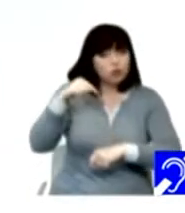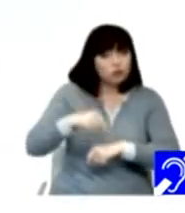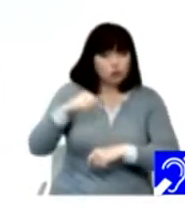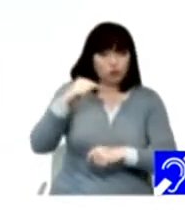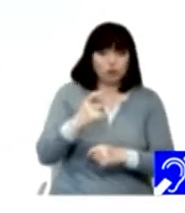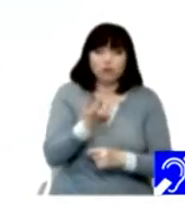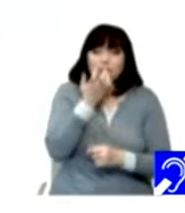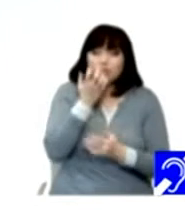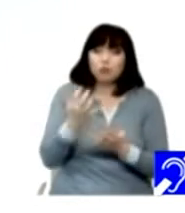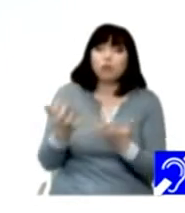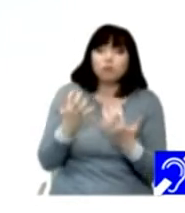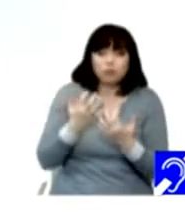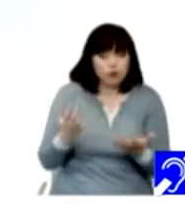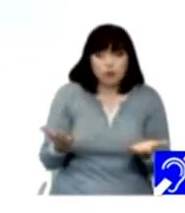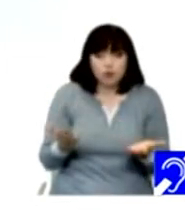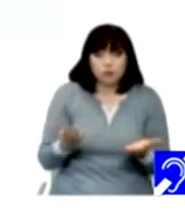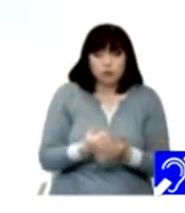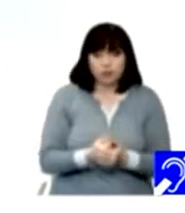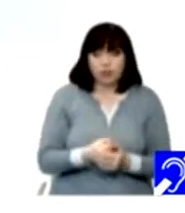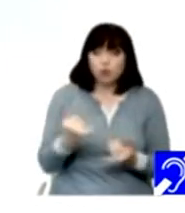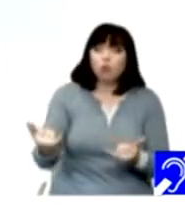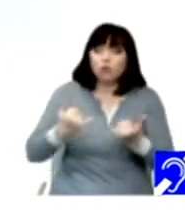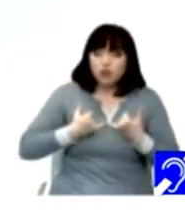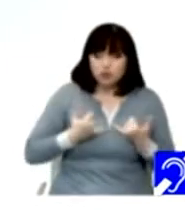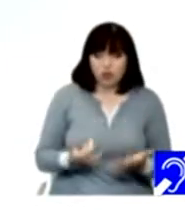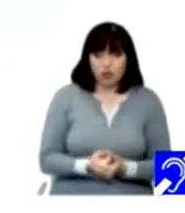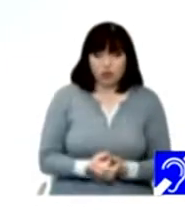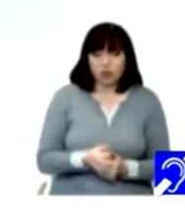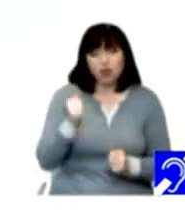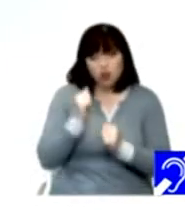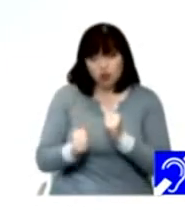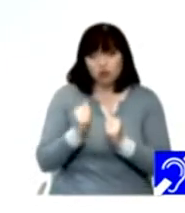spunem, căldură omenească, o leacă de respect. Foarte des